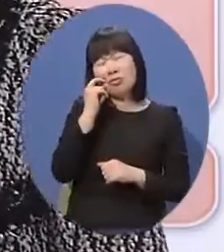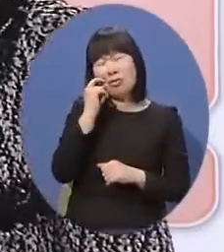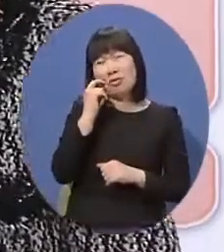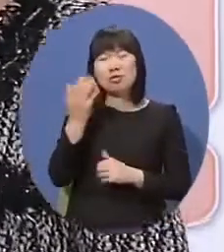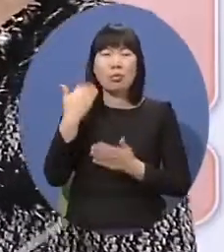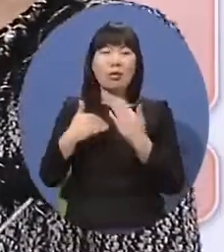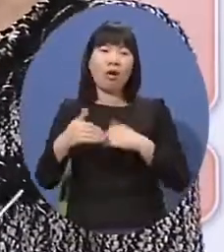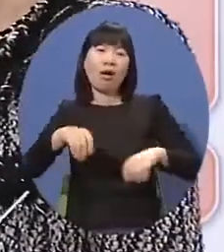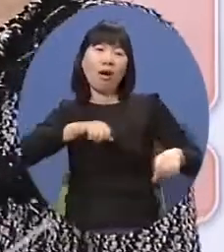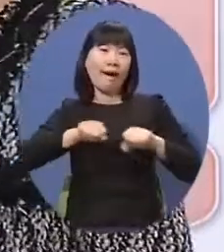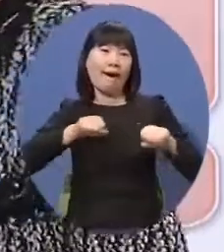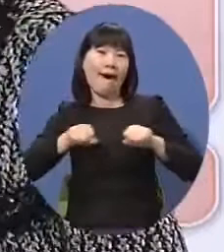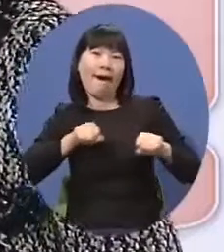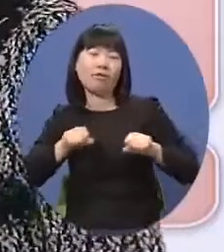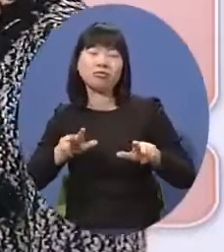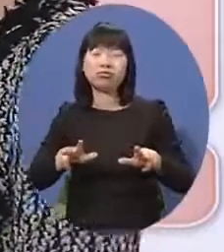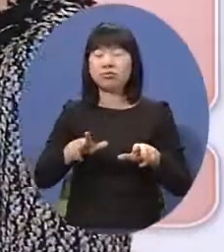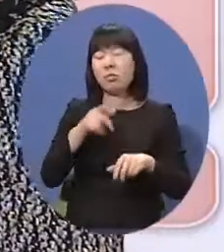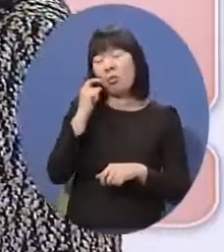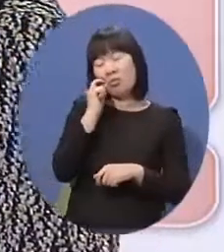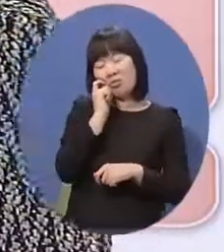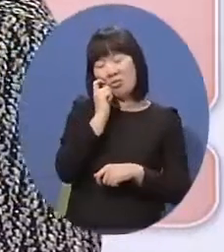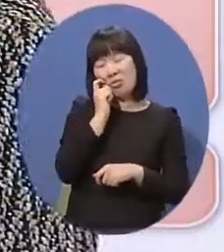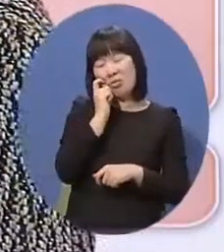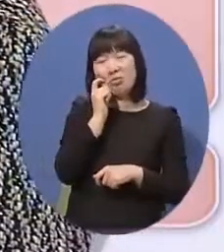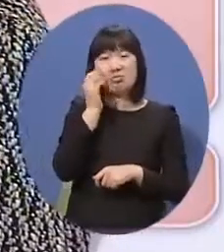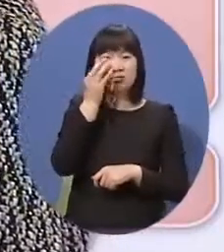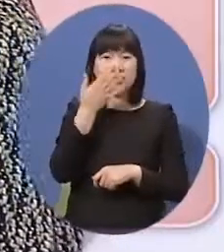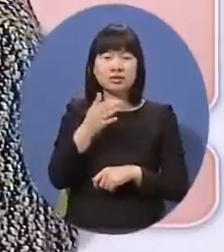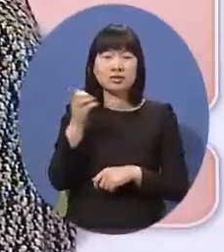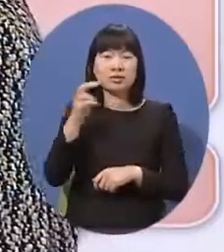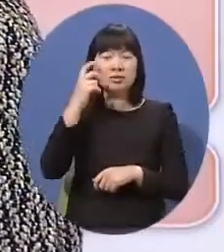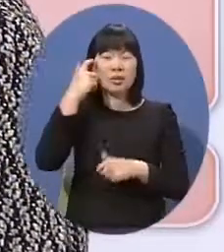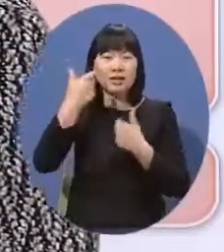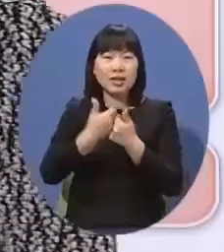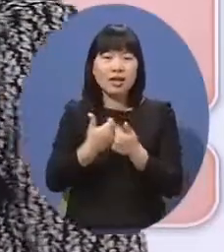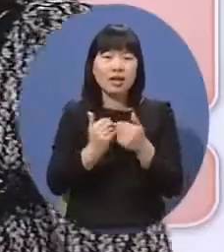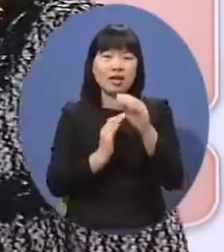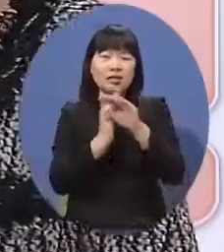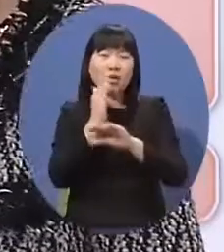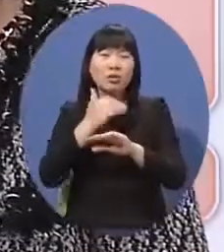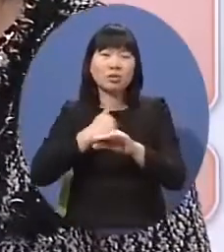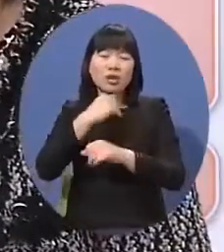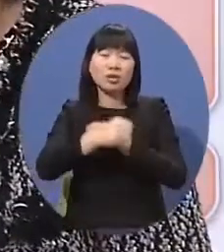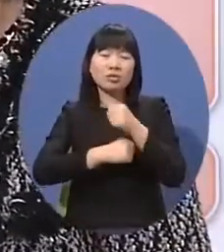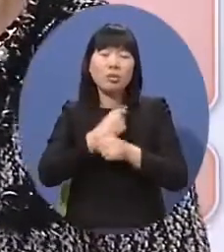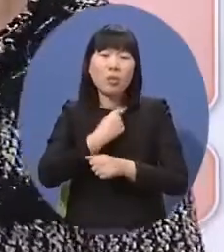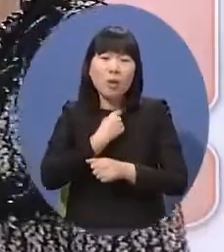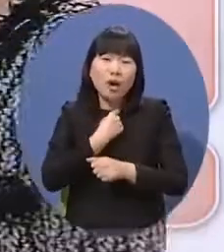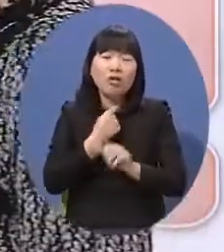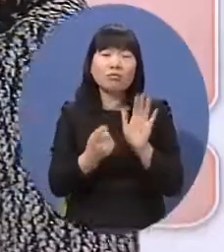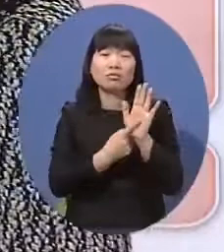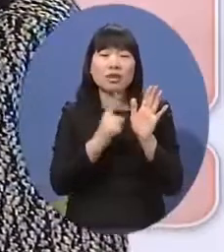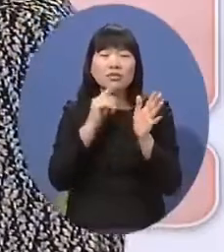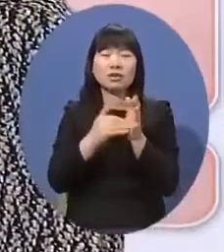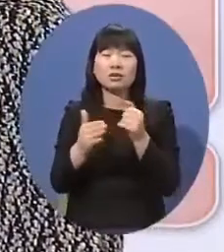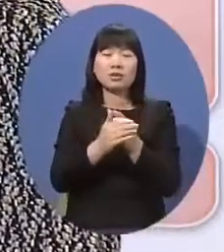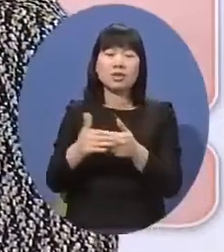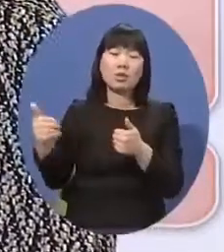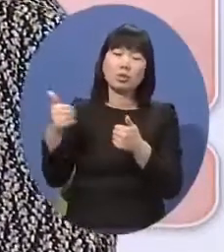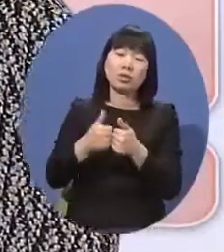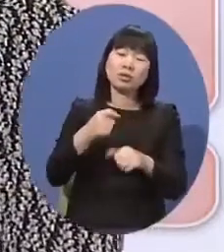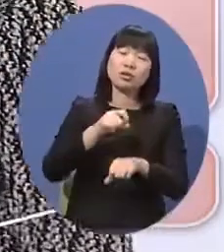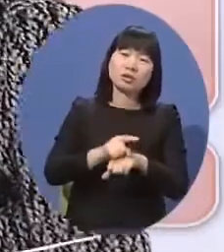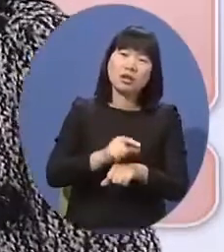너무 설치더니만 이제는 못해, 막 이러는 거 보이게 되고요. 또 반대로 과도하게 자율의 욕구를 드러내니까